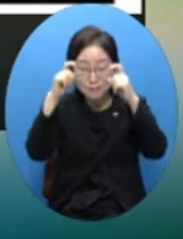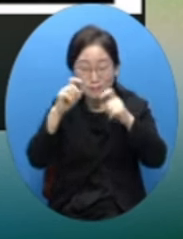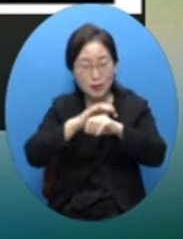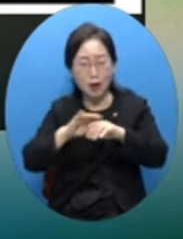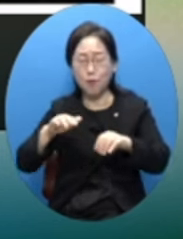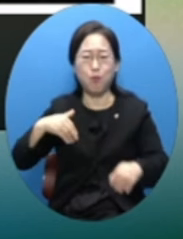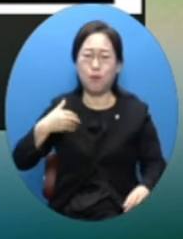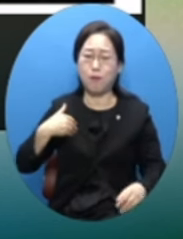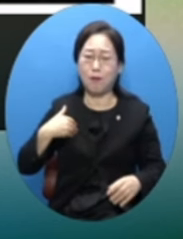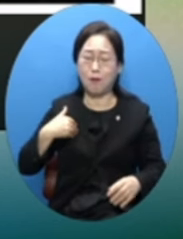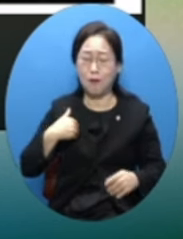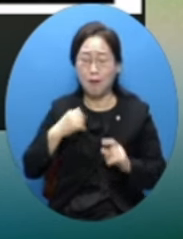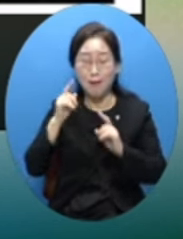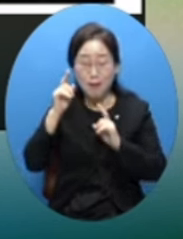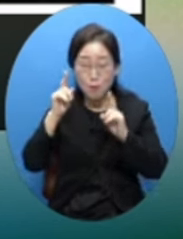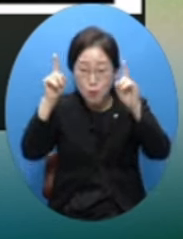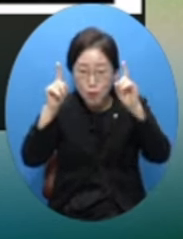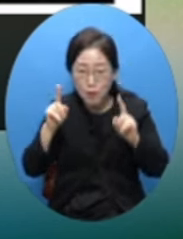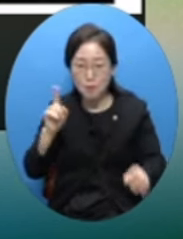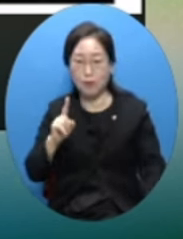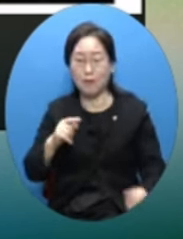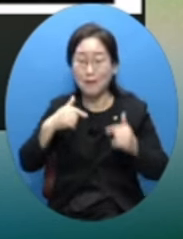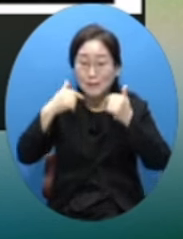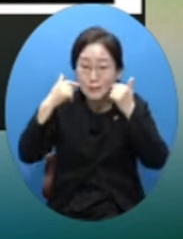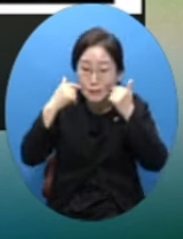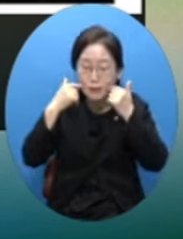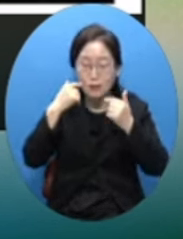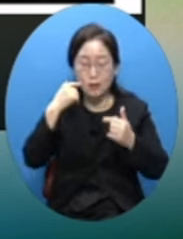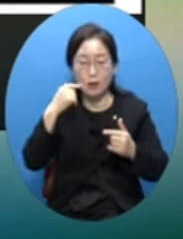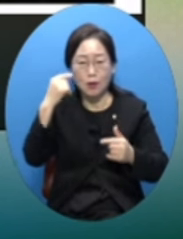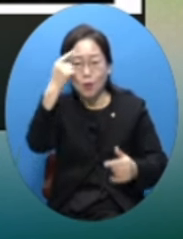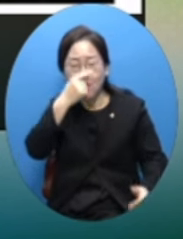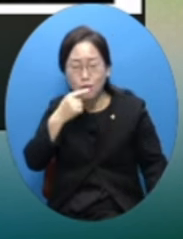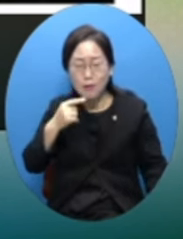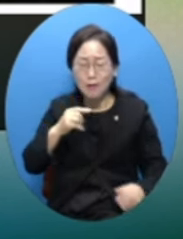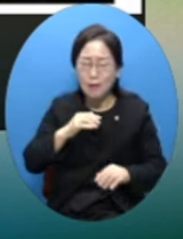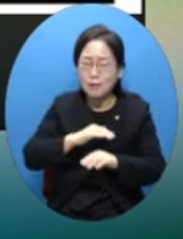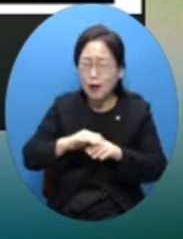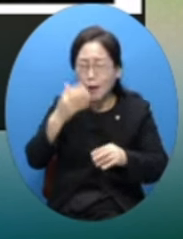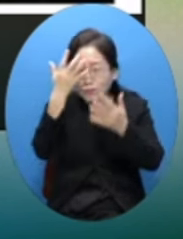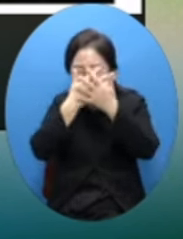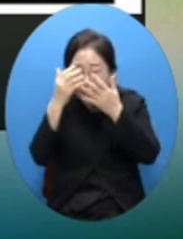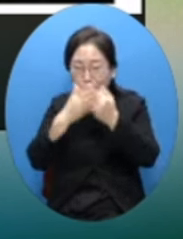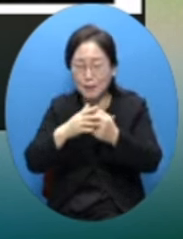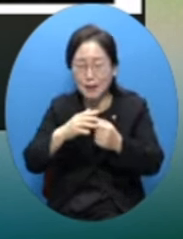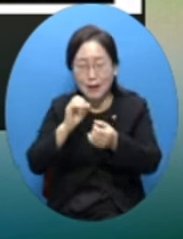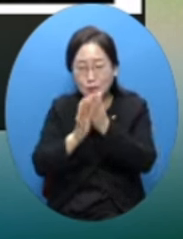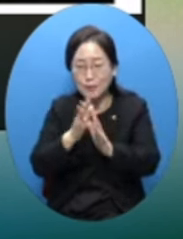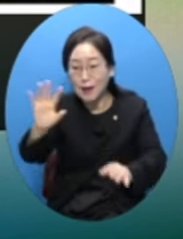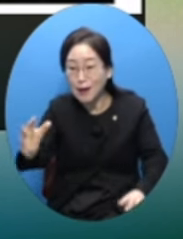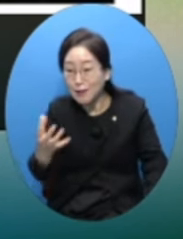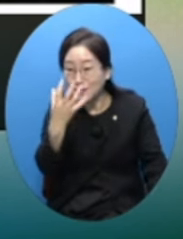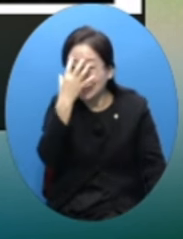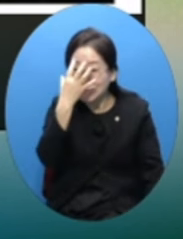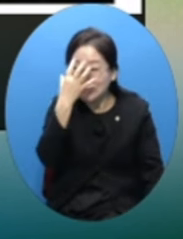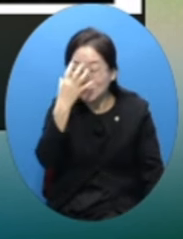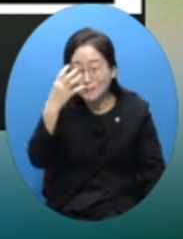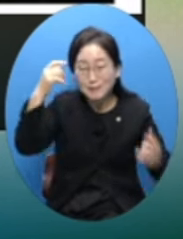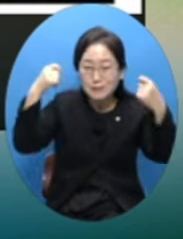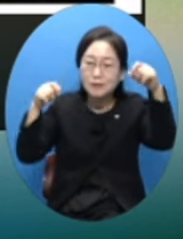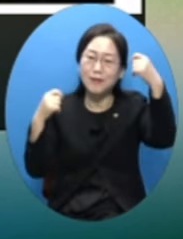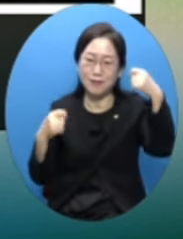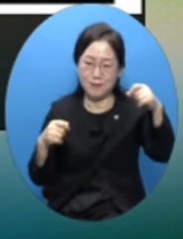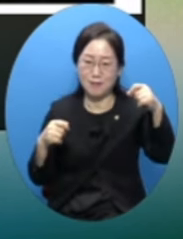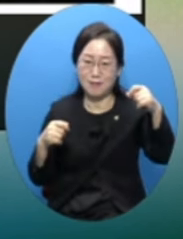얼굴 또 웃는 얼굴 또 험악한 얼굴 가면을 쓰고 연극을 한 것입니다. 그래서 저 가면을